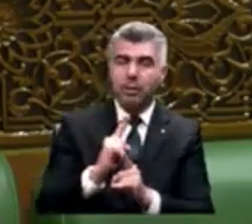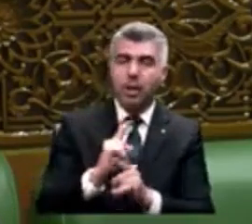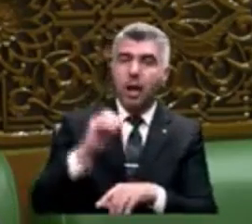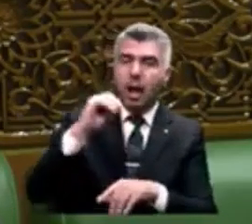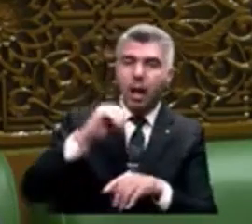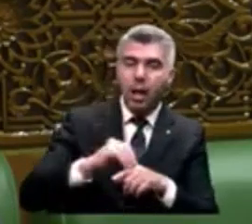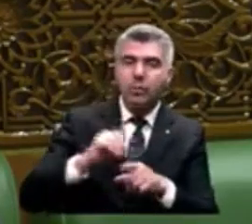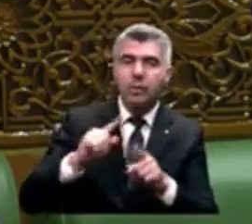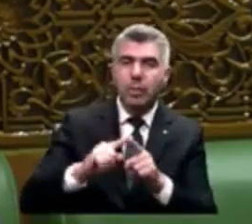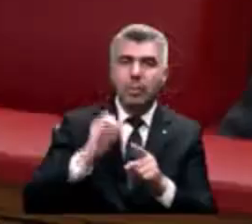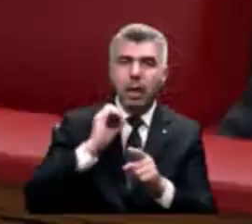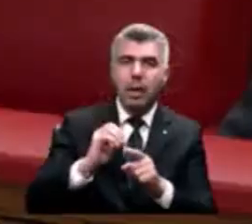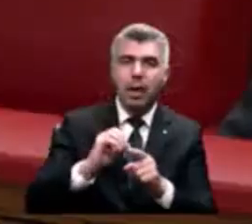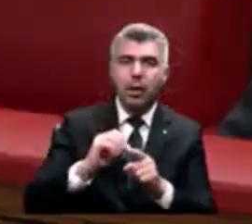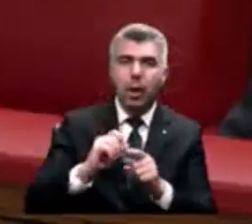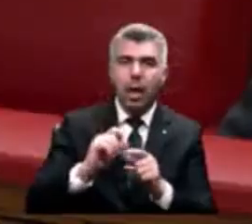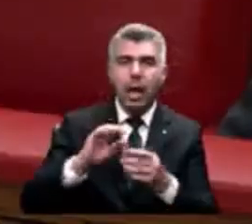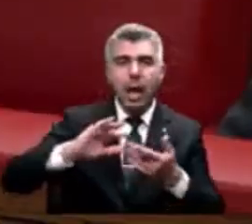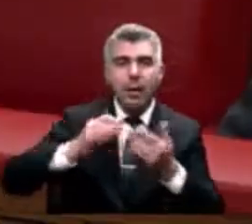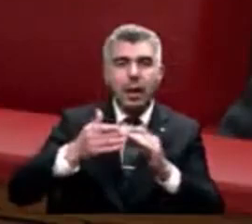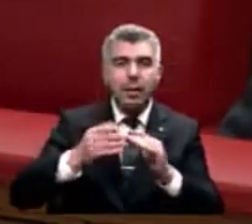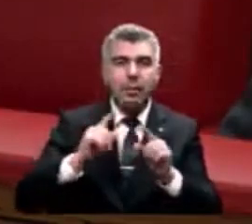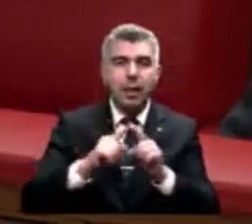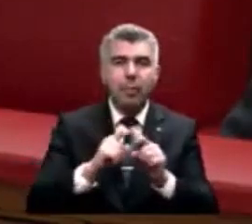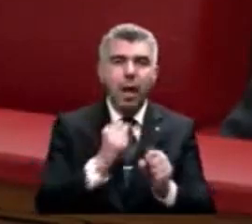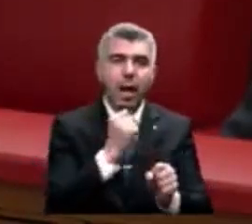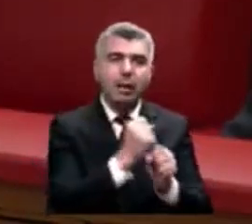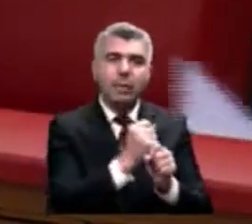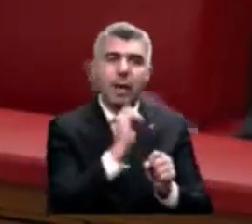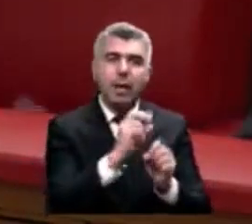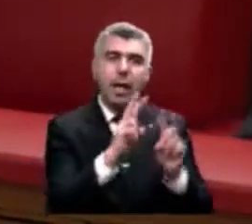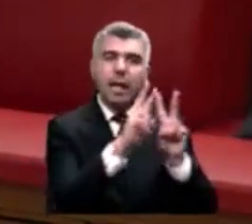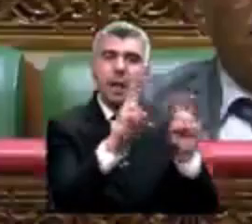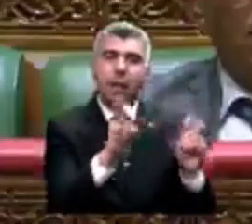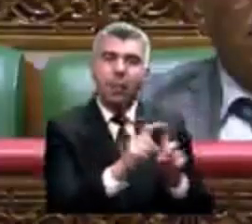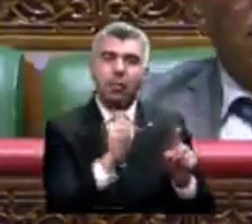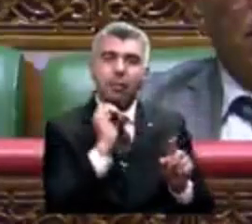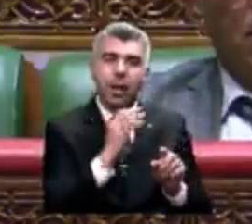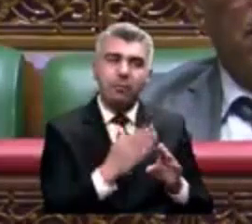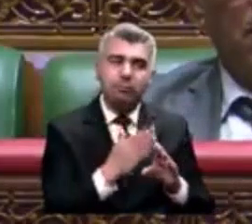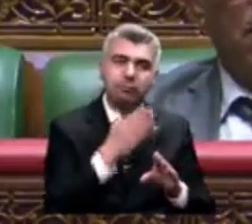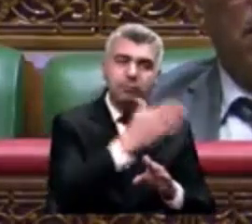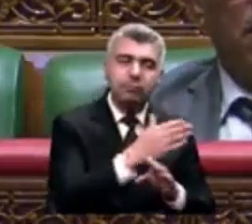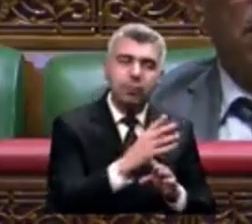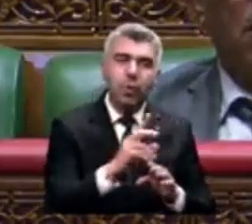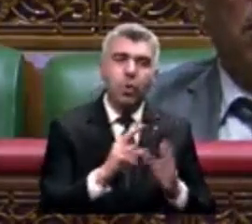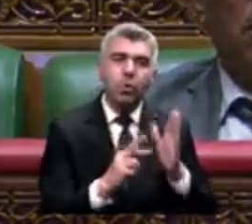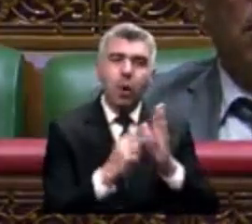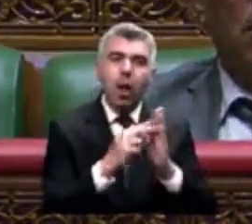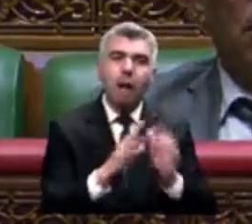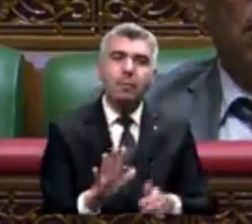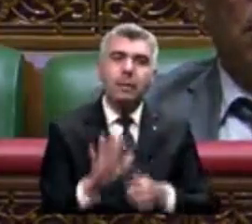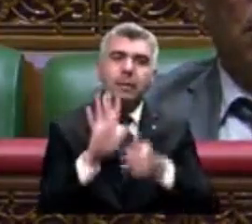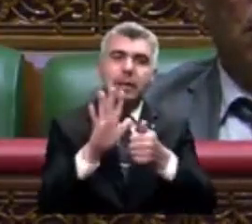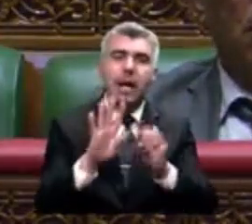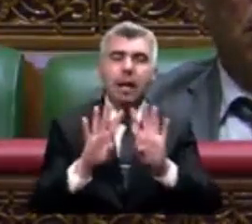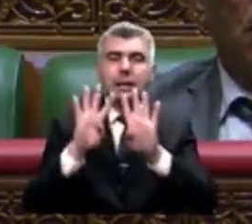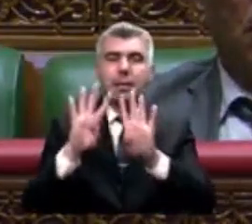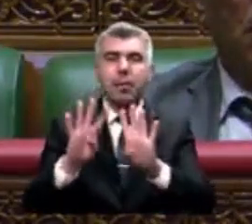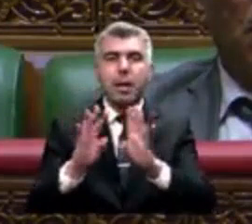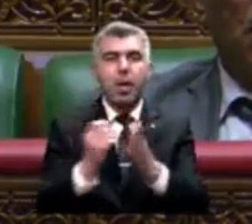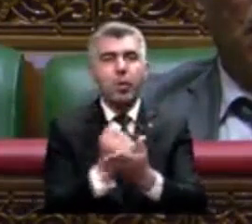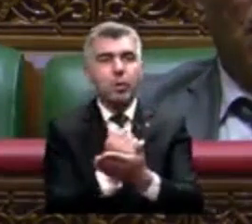التقنيين والمساعدين الإداريين فقد تم الاتفاق على مقتضى انتقالي يدفع في اتجاه وضع السلم 6 و 8 في طول الانقراض على